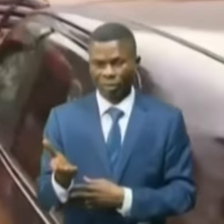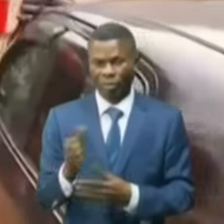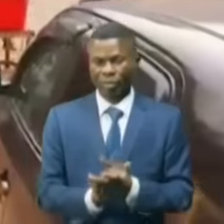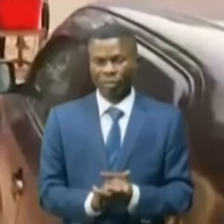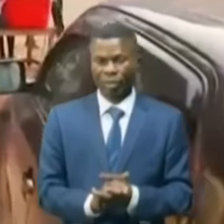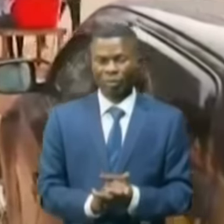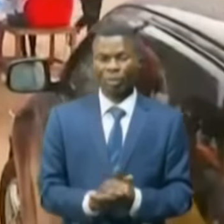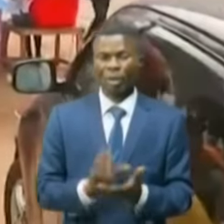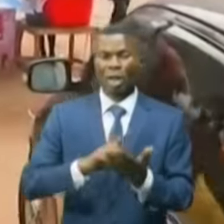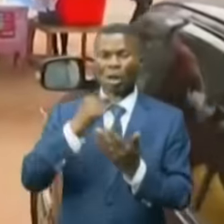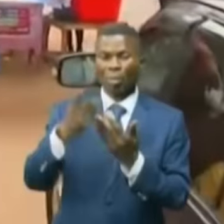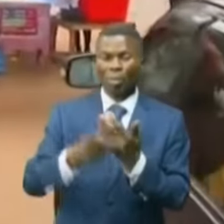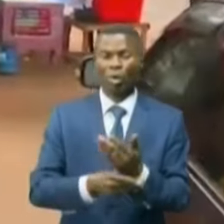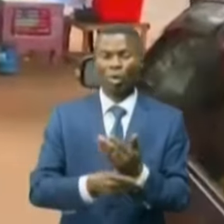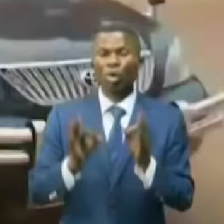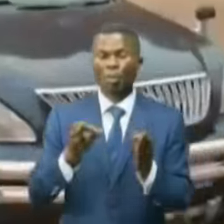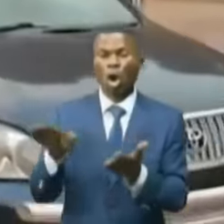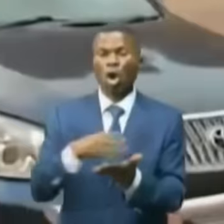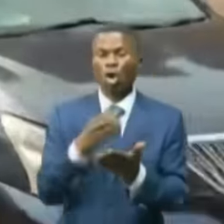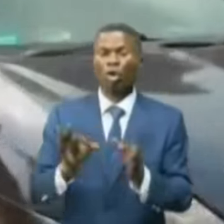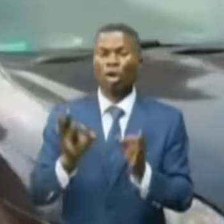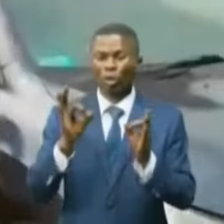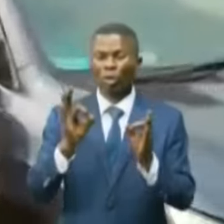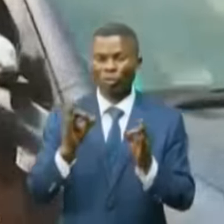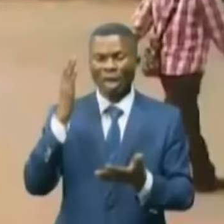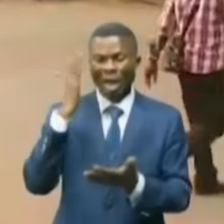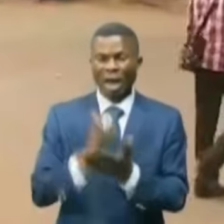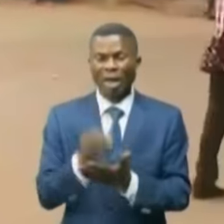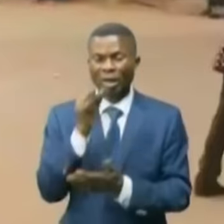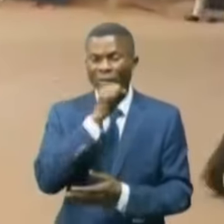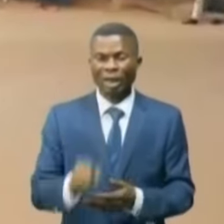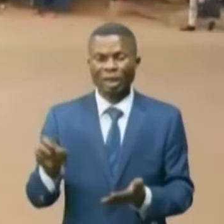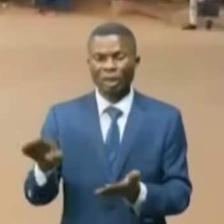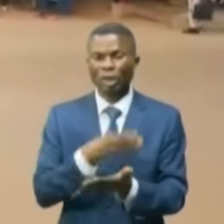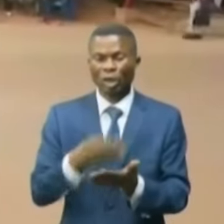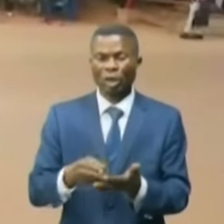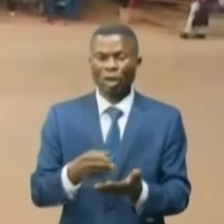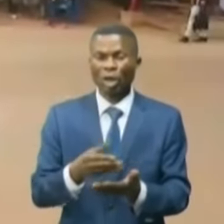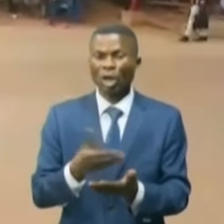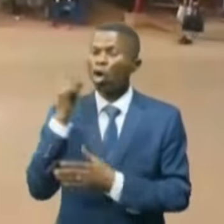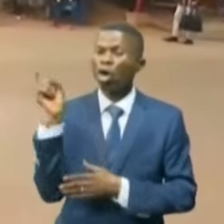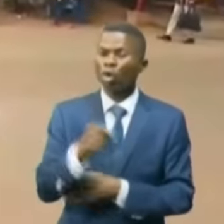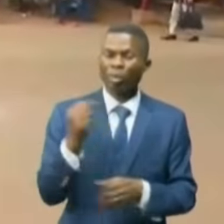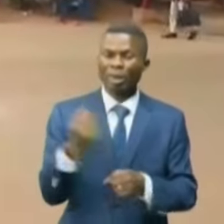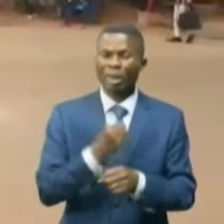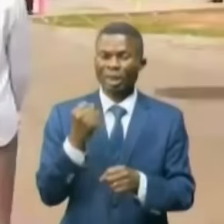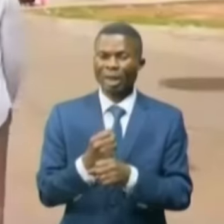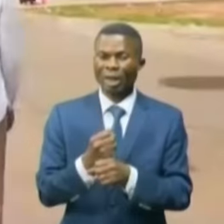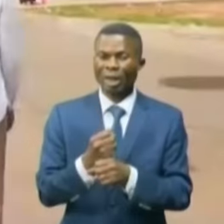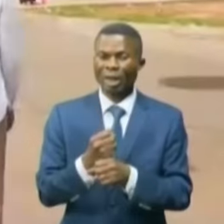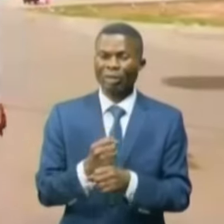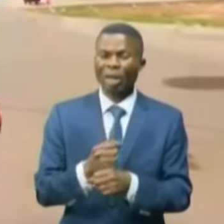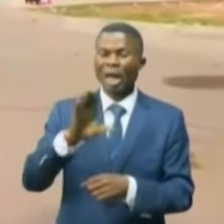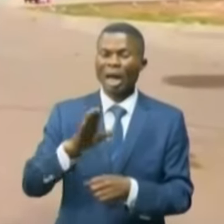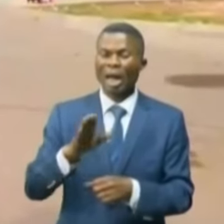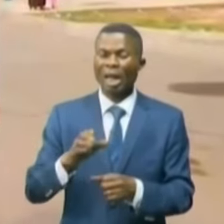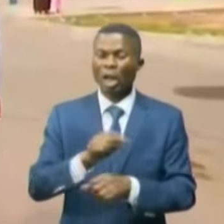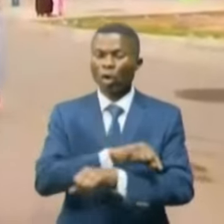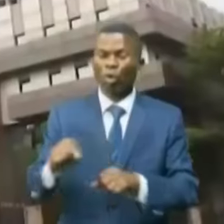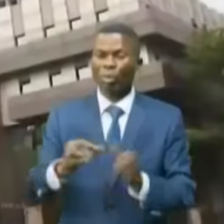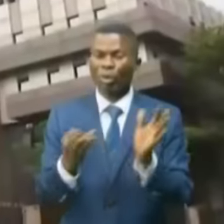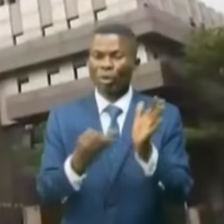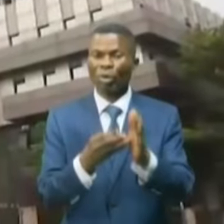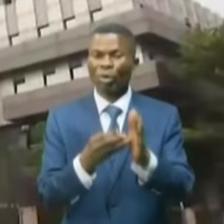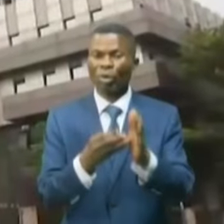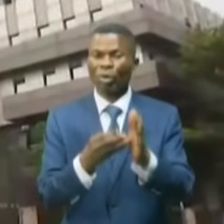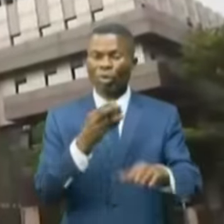horaires de travail met ainsi fin à l'ancien qui obligeait les personnels à se pointer au boulot à 7 heures et